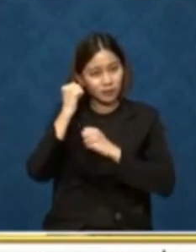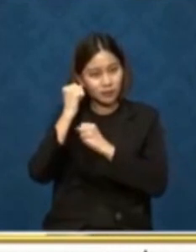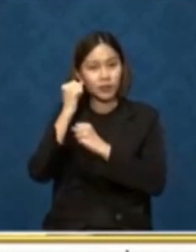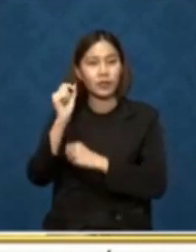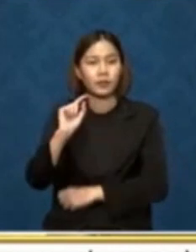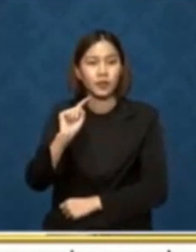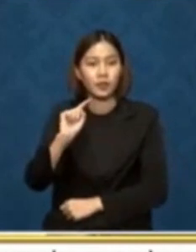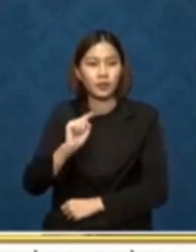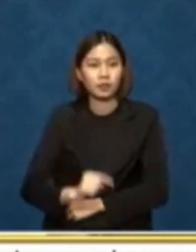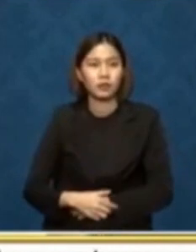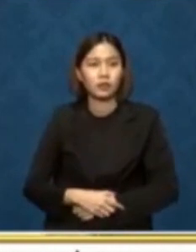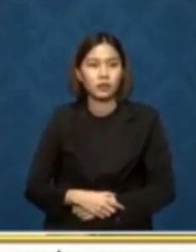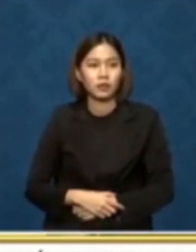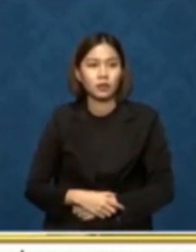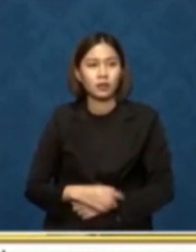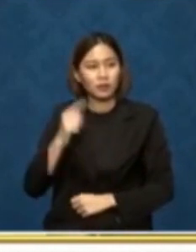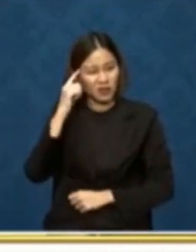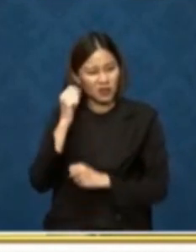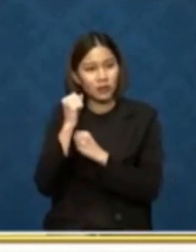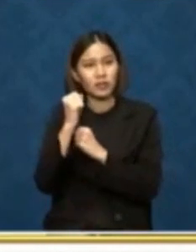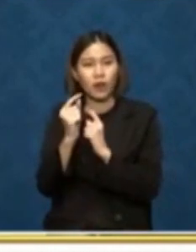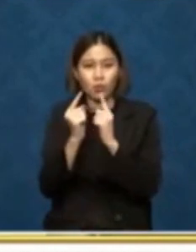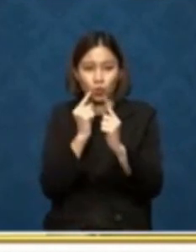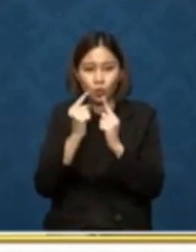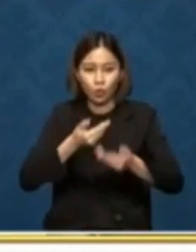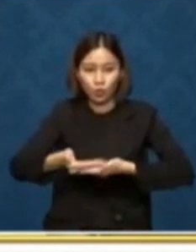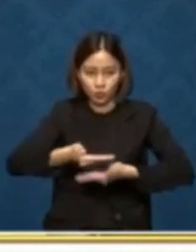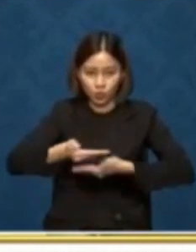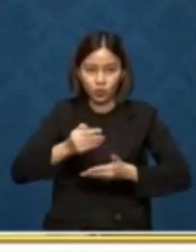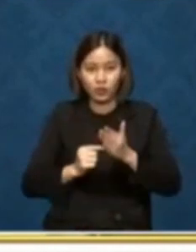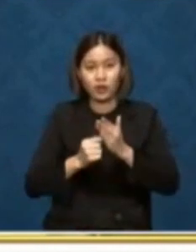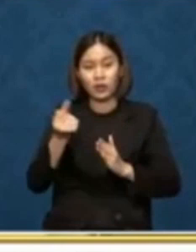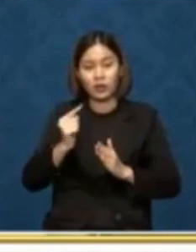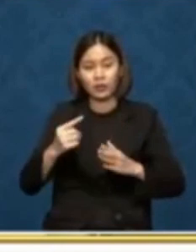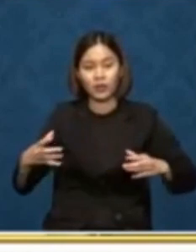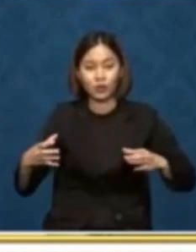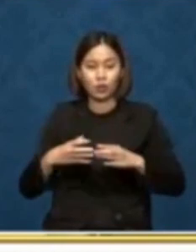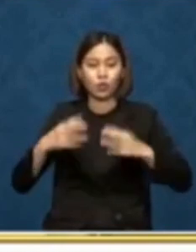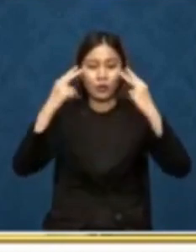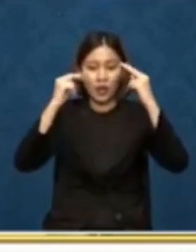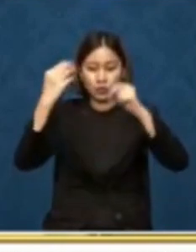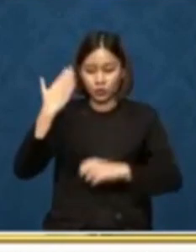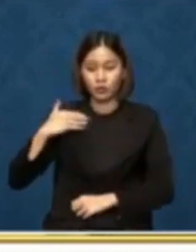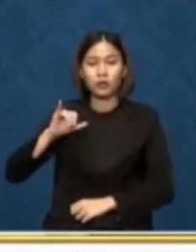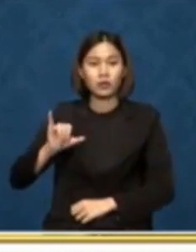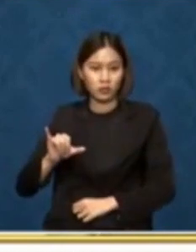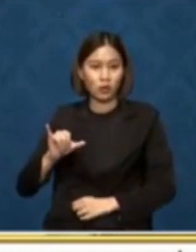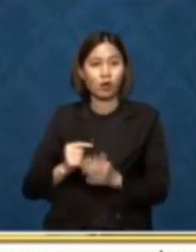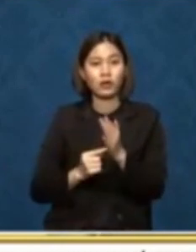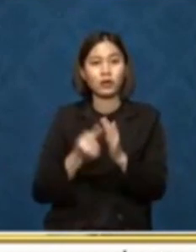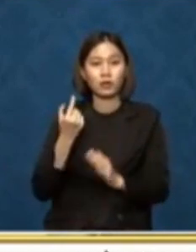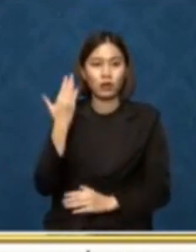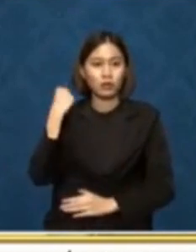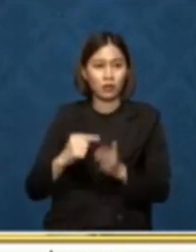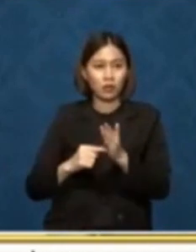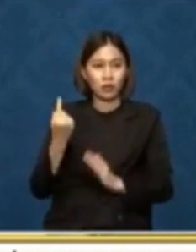พยายามที่จะสร้างเพื่อยพยายามที่จะพูดคุยตั้งแต่สมัยของท่านนายกยิ่งลักษณ์ซึ่ง